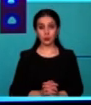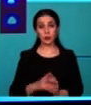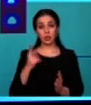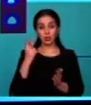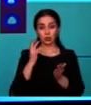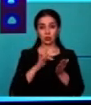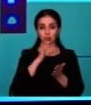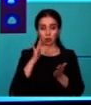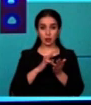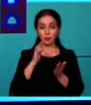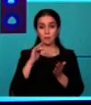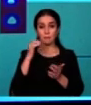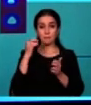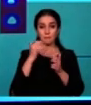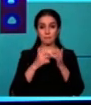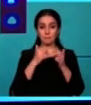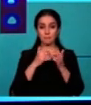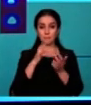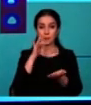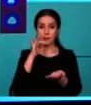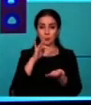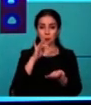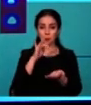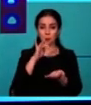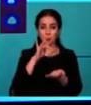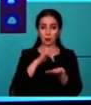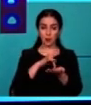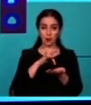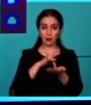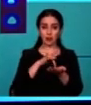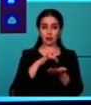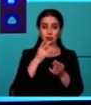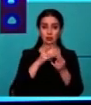Икінші шахарды марказдан жойлаштырамыз сахифамызды. Марказы да пайда болуш керек.